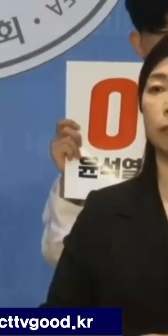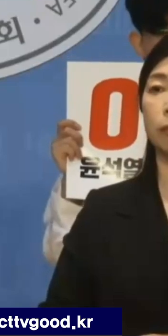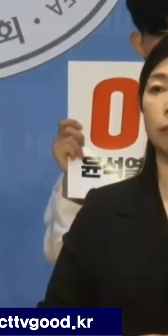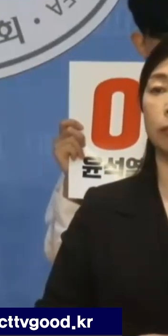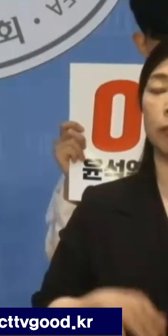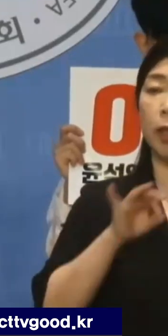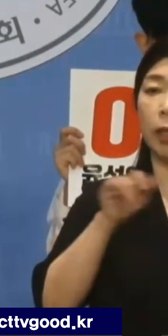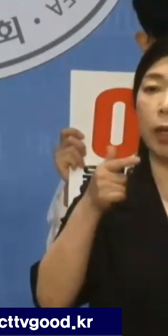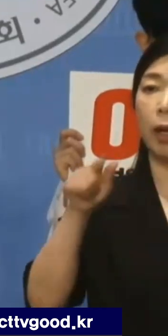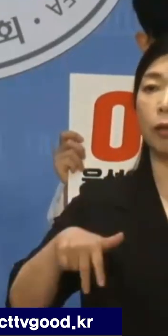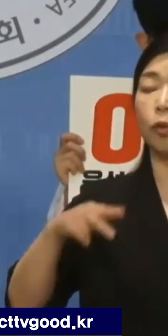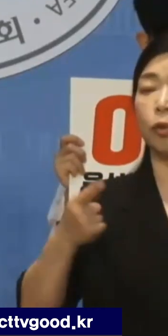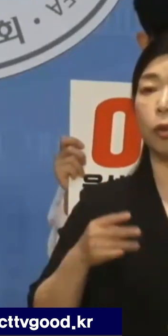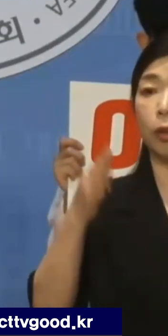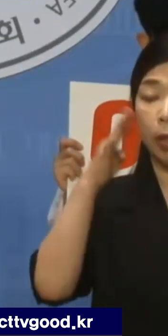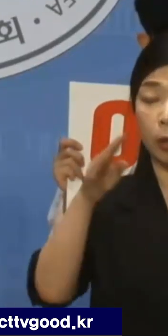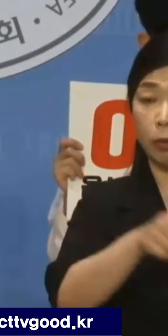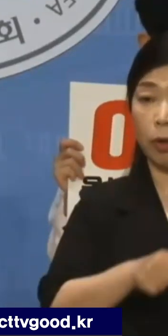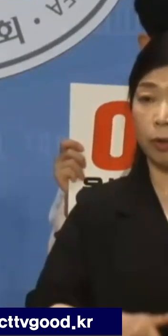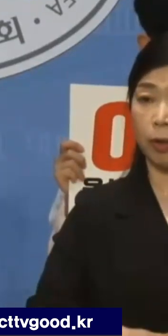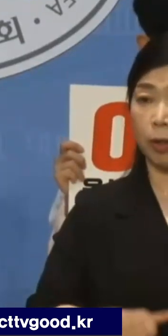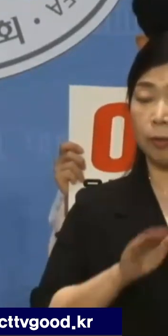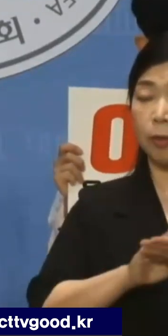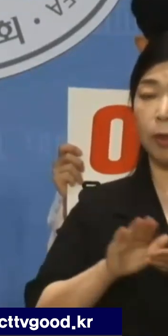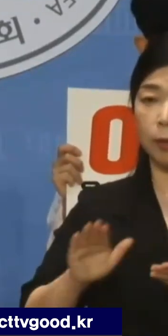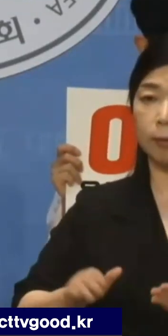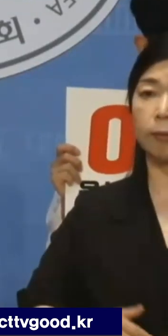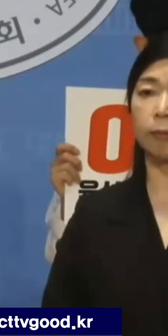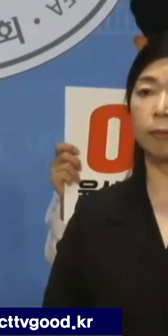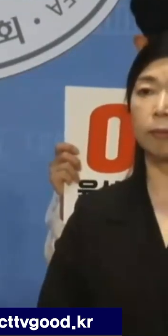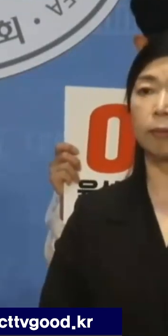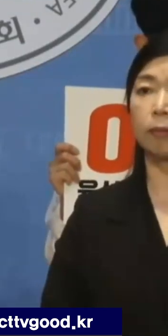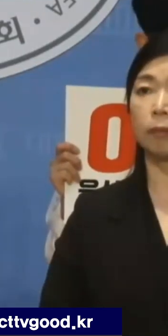네, 이학준 서울시당 대학생위원회 위원장입니다.